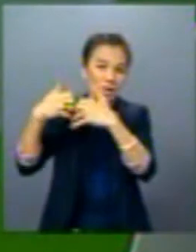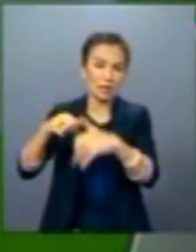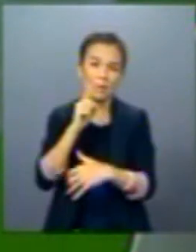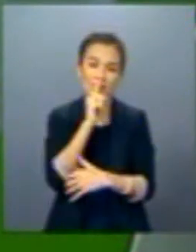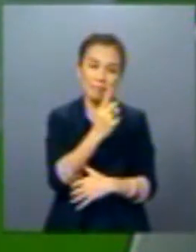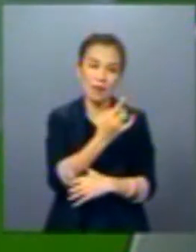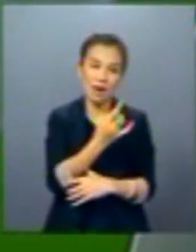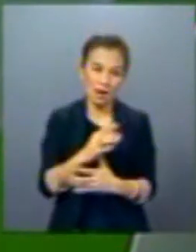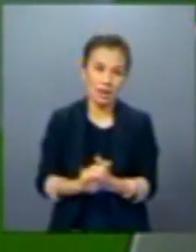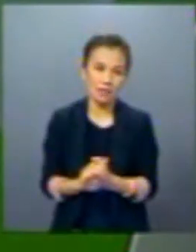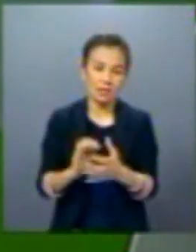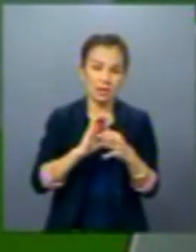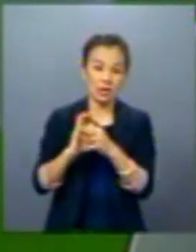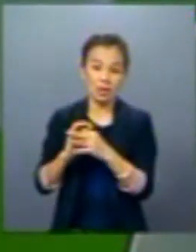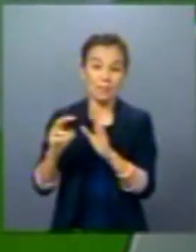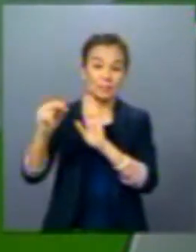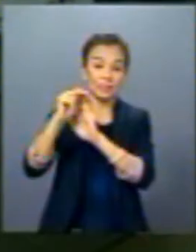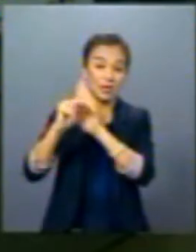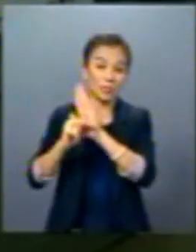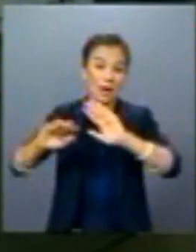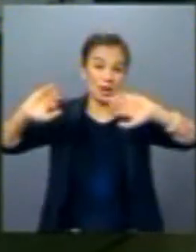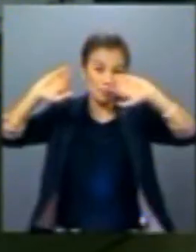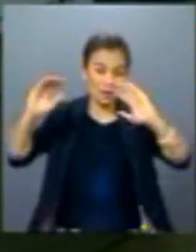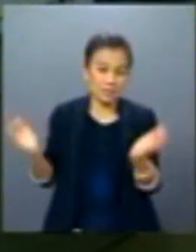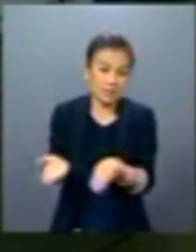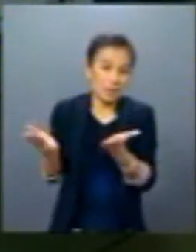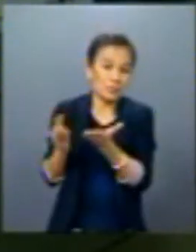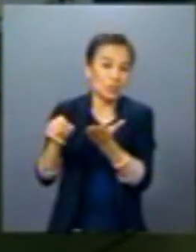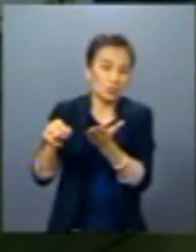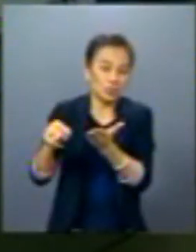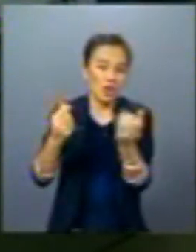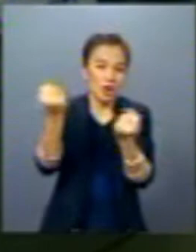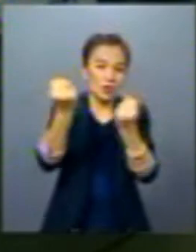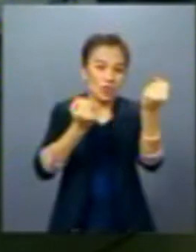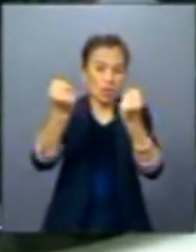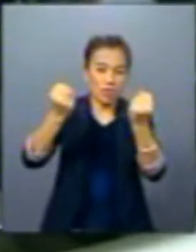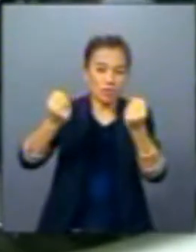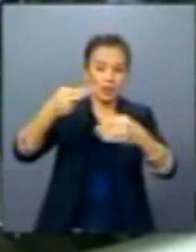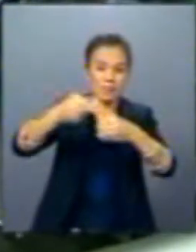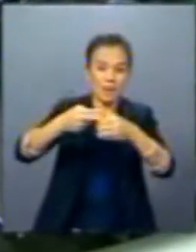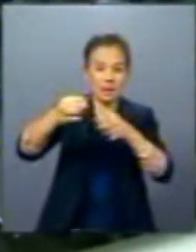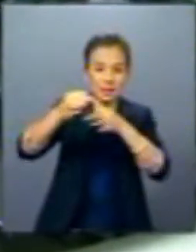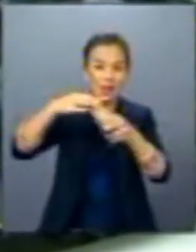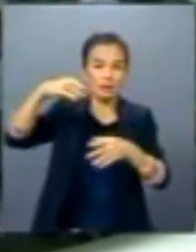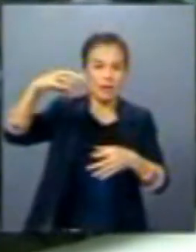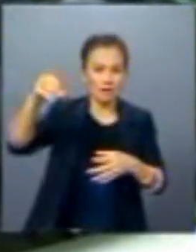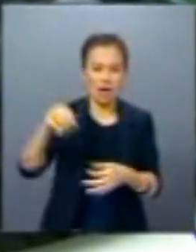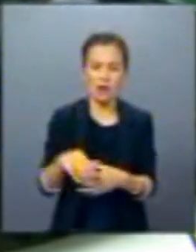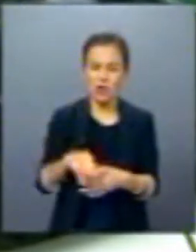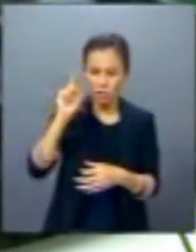านโยบายของรัฐในการสนับสนุนรถยนต์ไฟฟ้าควรเป็นขั้นตอนไม่เร่งรีบจนเกิดผลกระทบในวงกว้างค่ะ